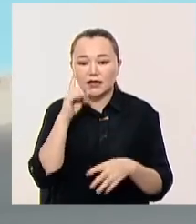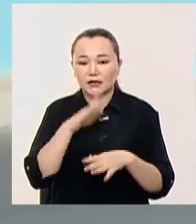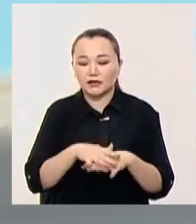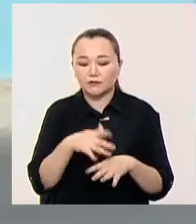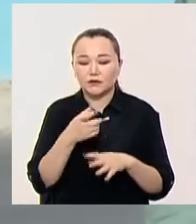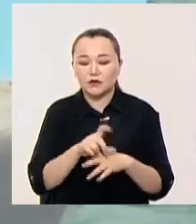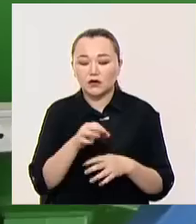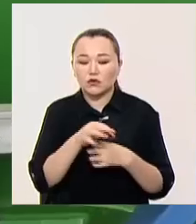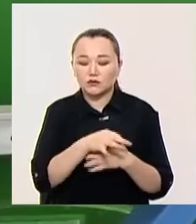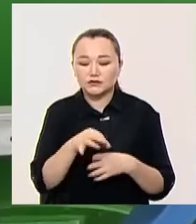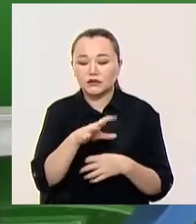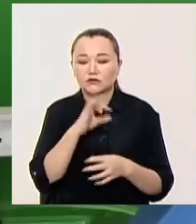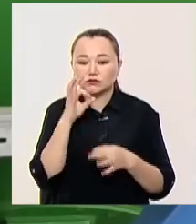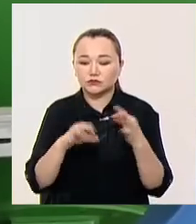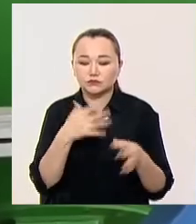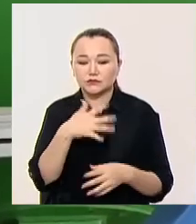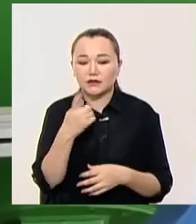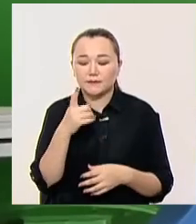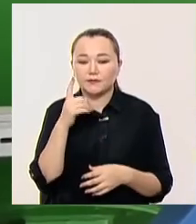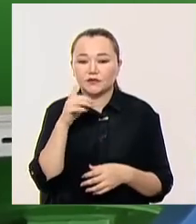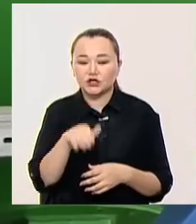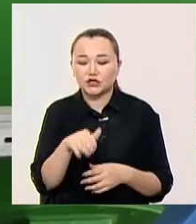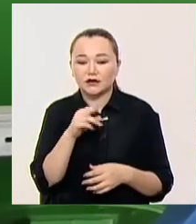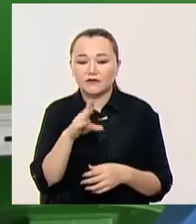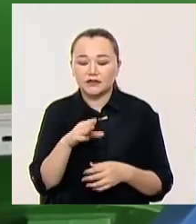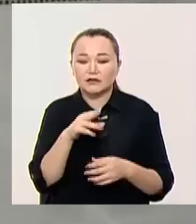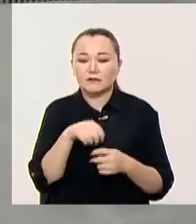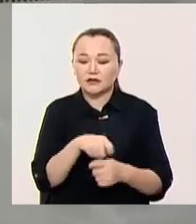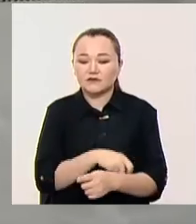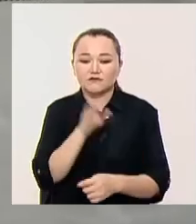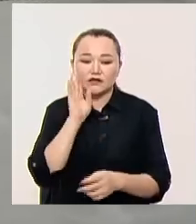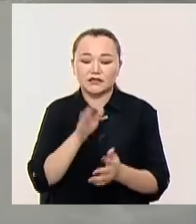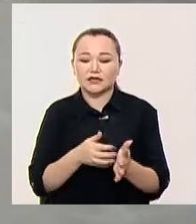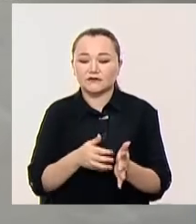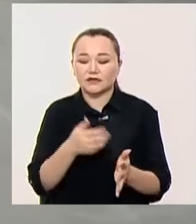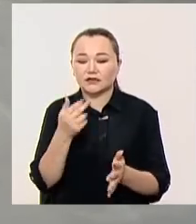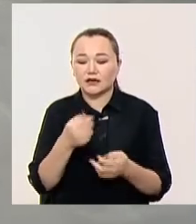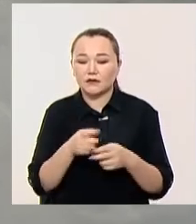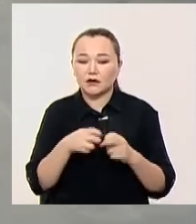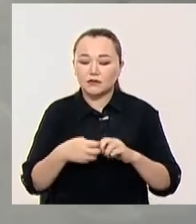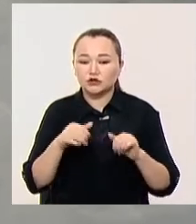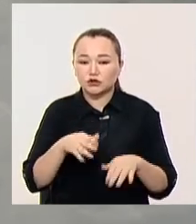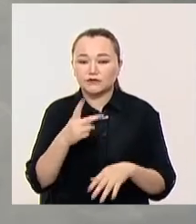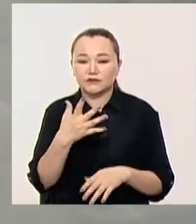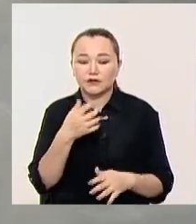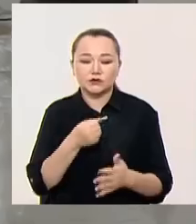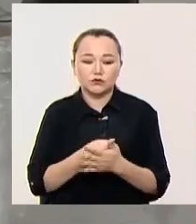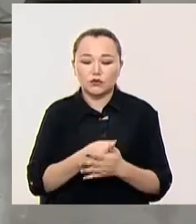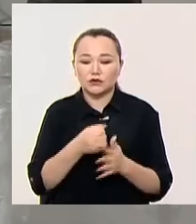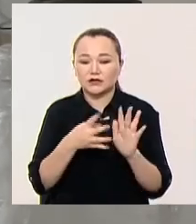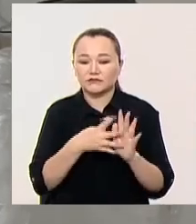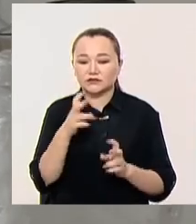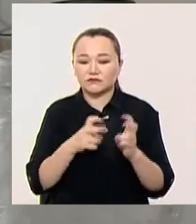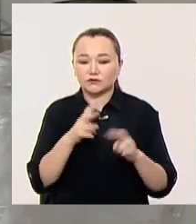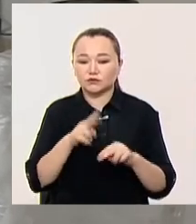болса, облыс бойынша тәулігіне 51 мың текше метр судың жетпейтінін растап отыр. Бұл мәселені шешу үшін 2025 жылға дейін 9 зауыт